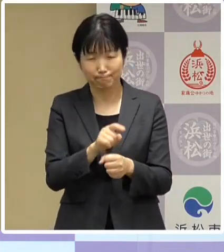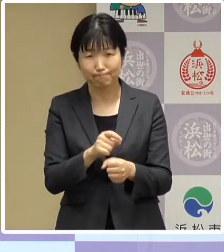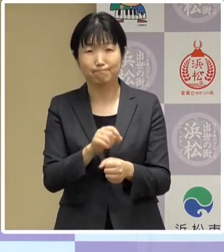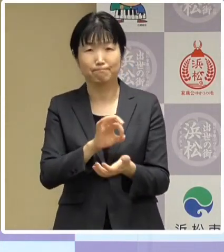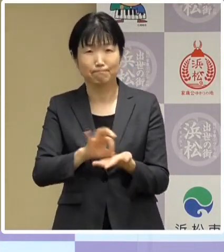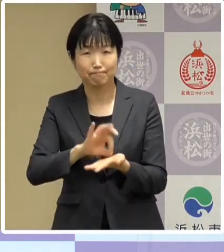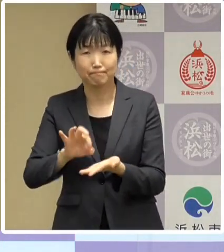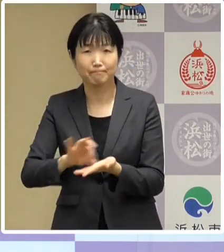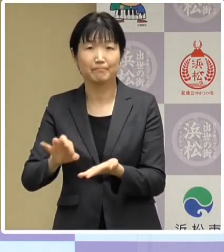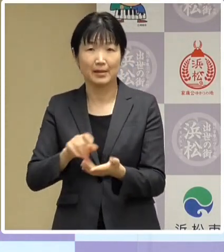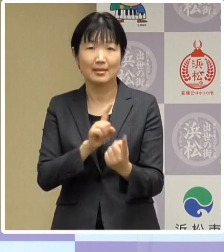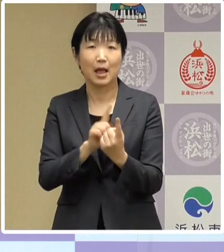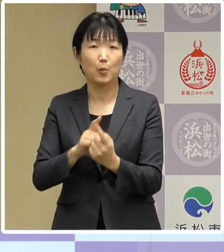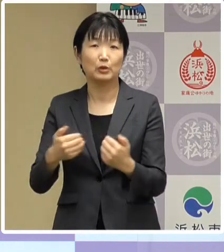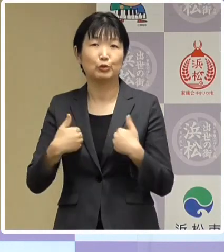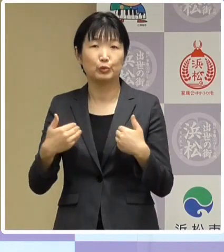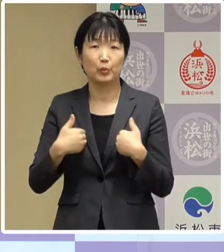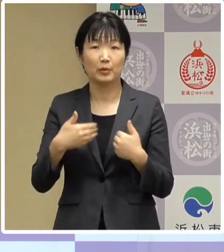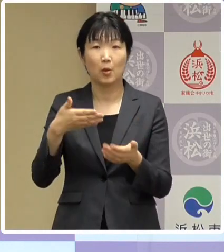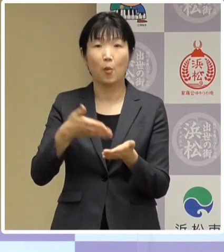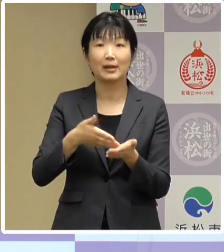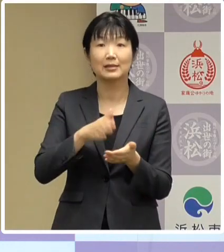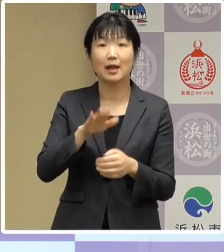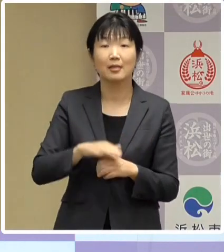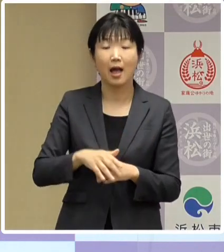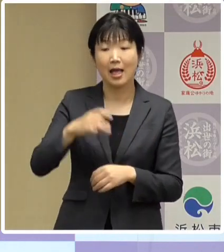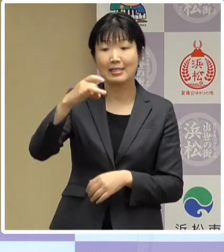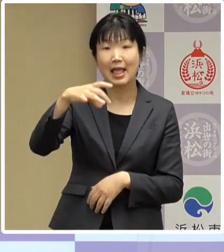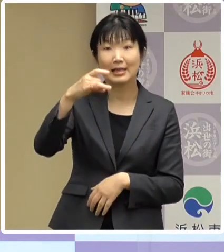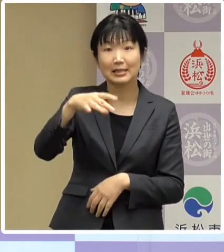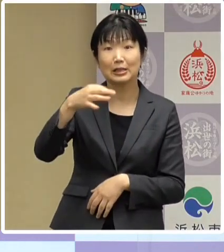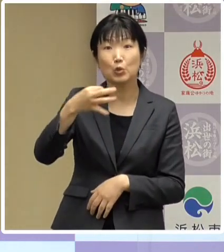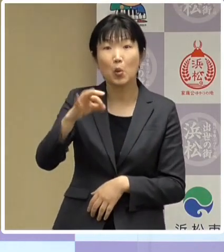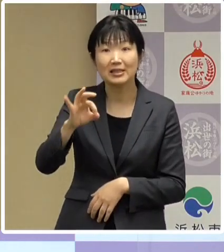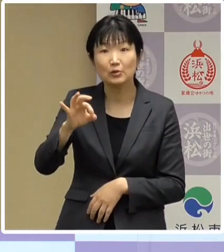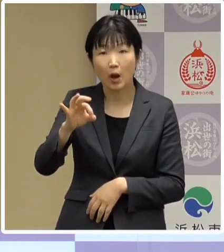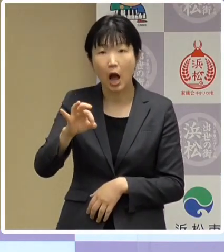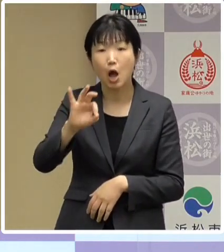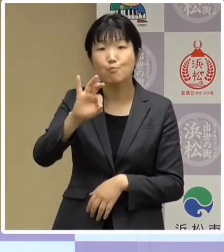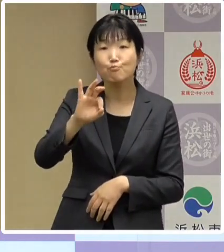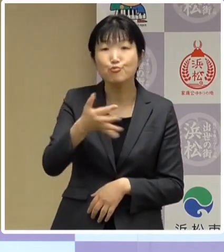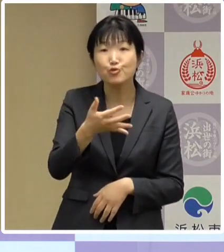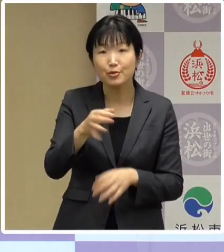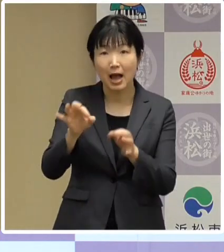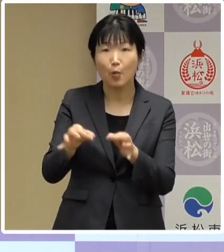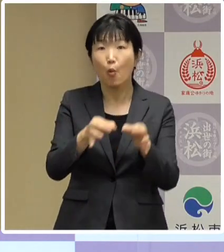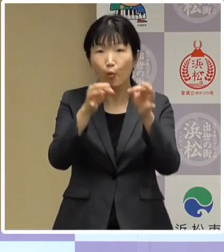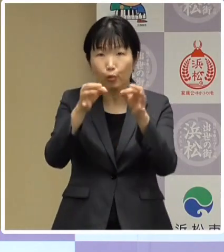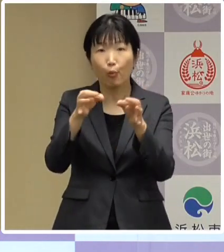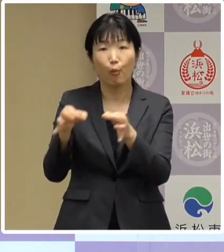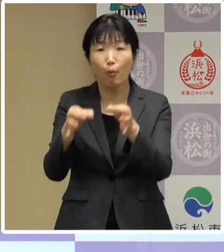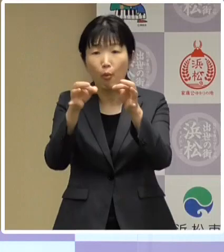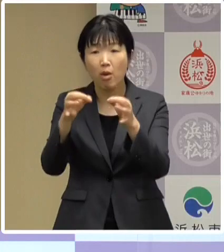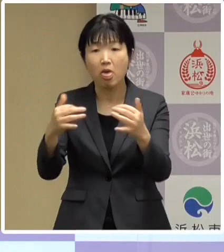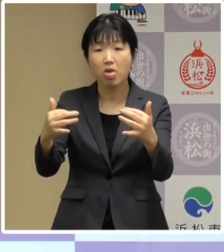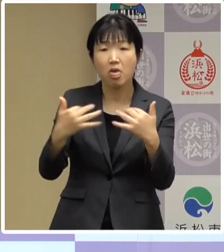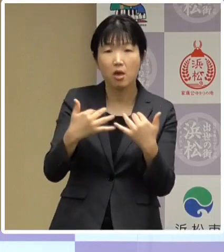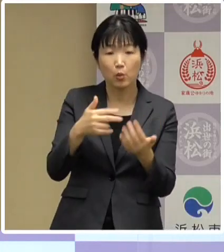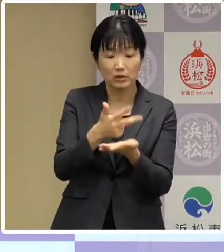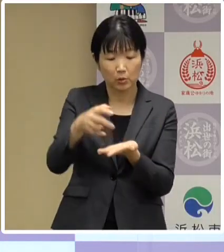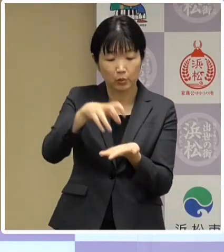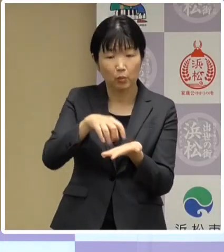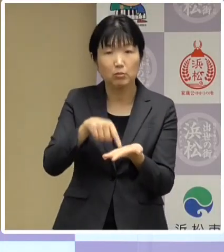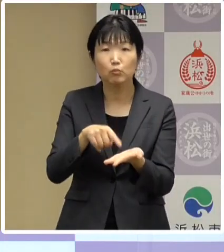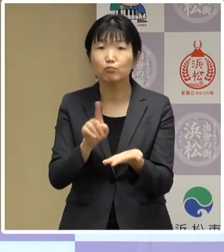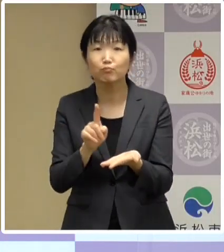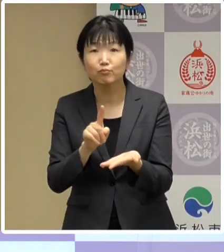あったと思うんですけども、資料にある電気料金とか物価高騰の影響がどういうふうな経営に影響が与えられているのかというの